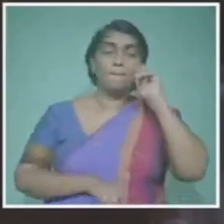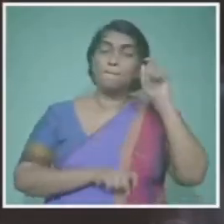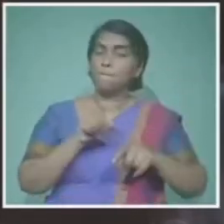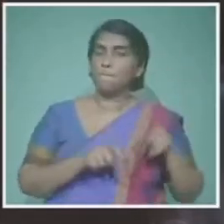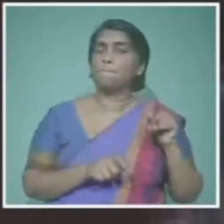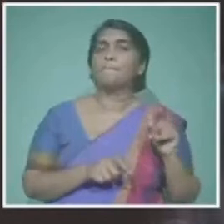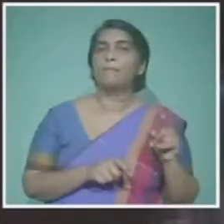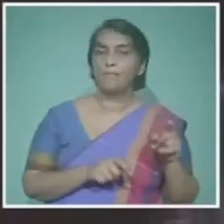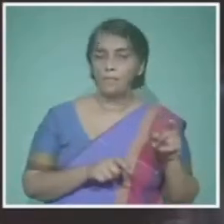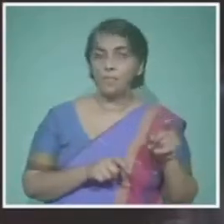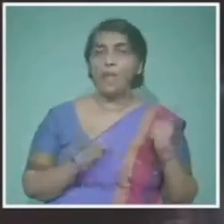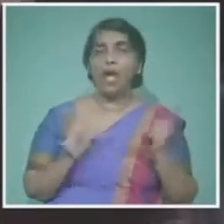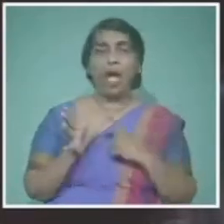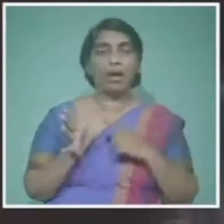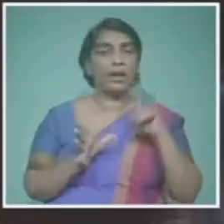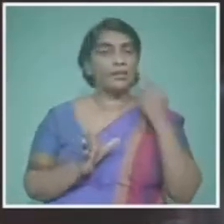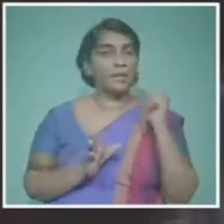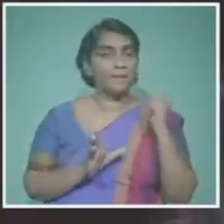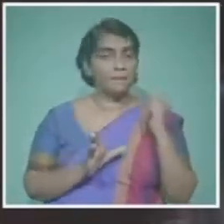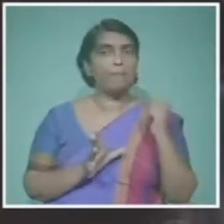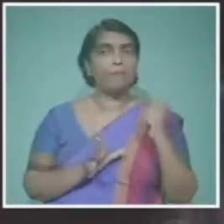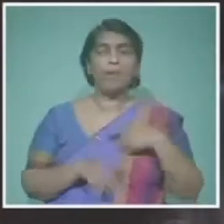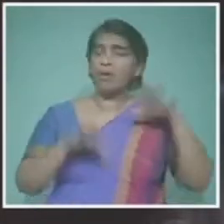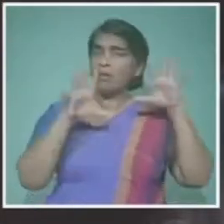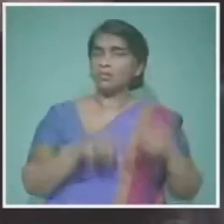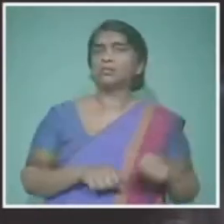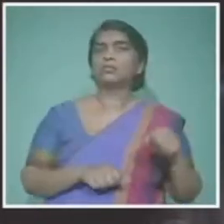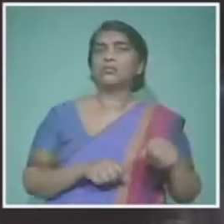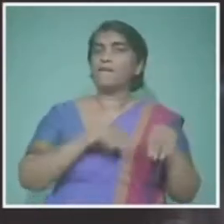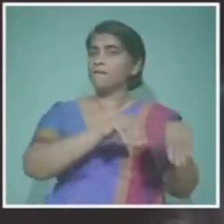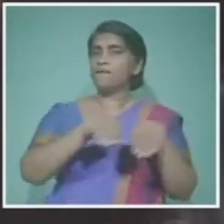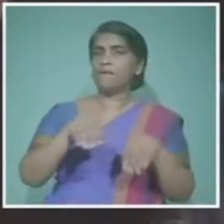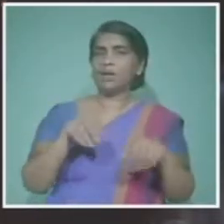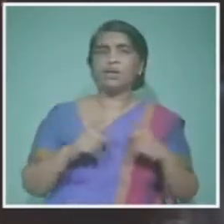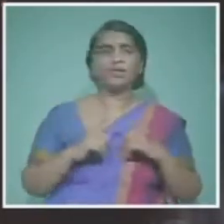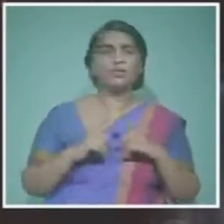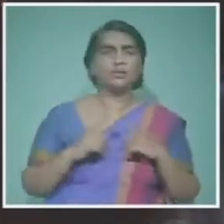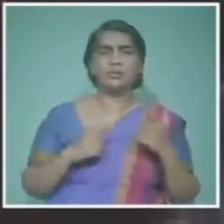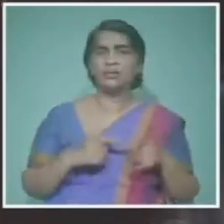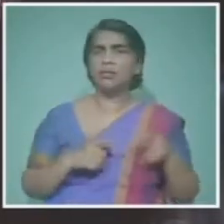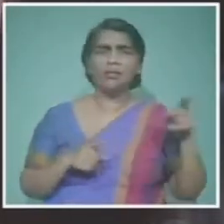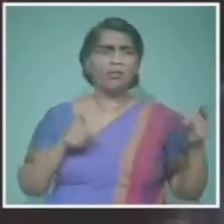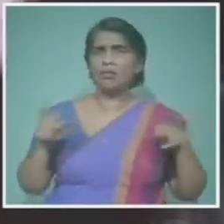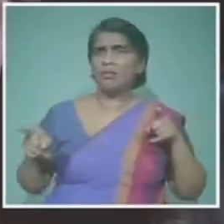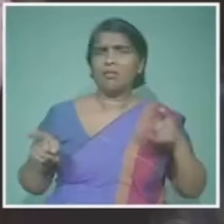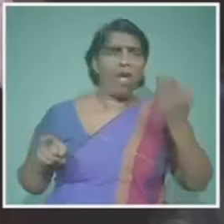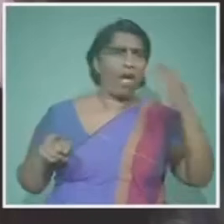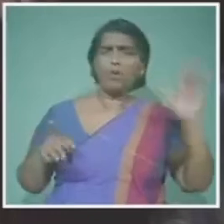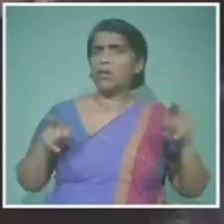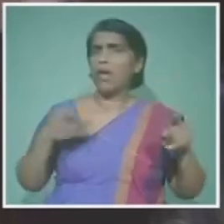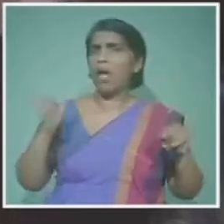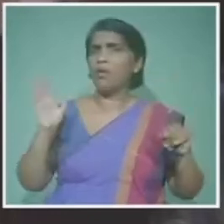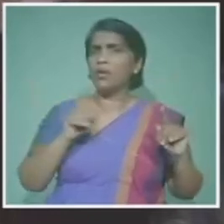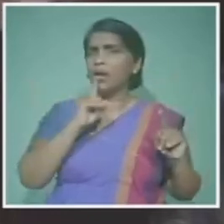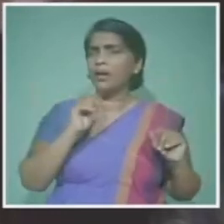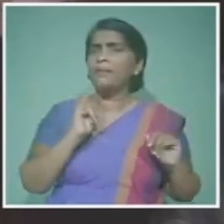apa. Akhirnya kesi panah kitera, balas kerang halalkan, buka kerang jiwat tuan. Ei, ni diri dika, kerana tu dulu.